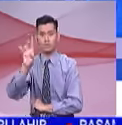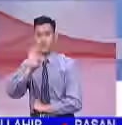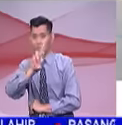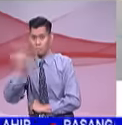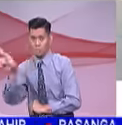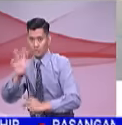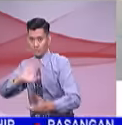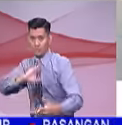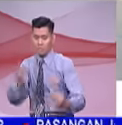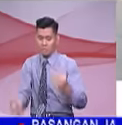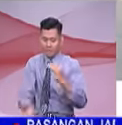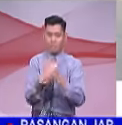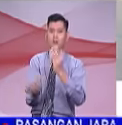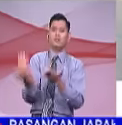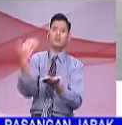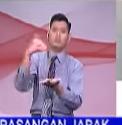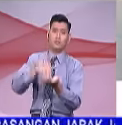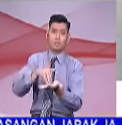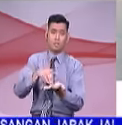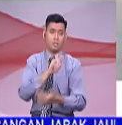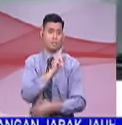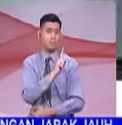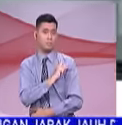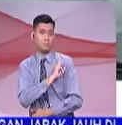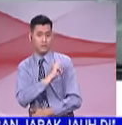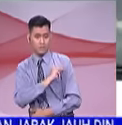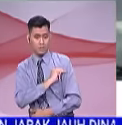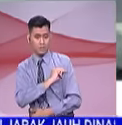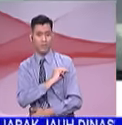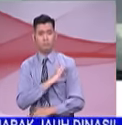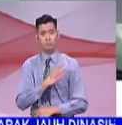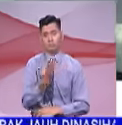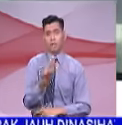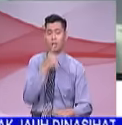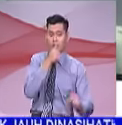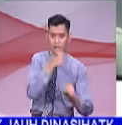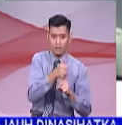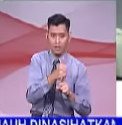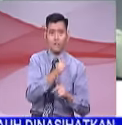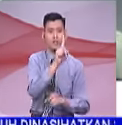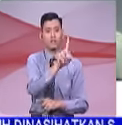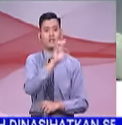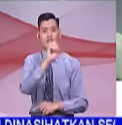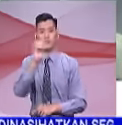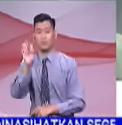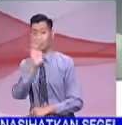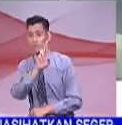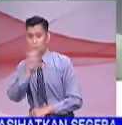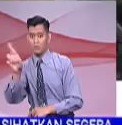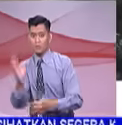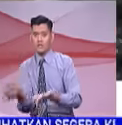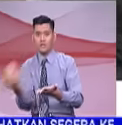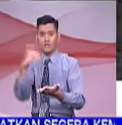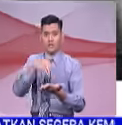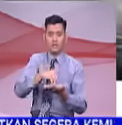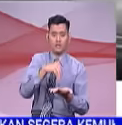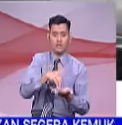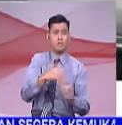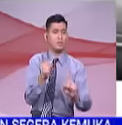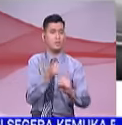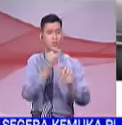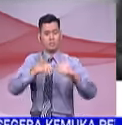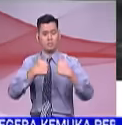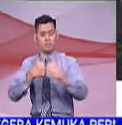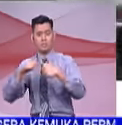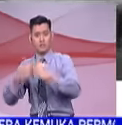Kementerian Dalam Negeri KDN juga telah menggerakkan seramai 15,000 anggota lagi daripada agensi-agensi penguatkuasaan yang lain,